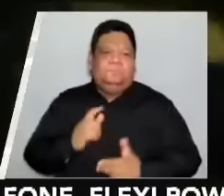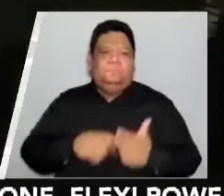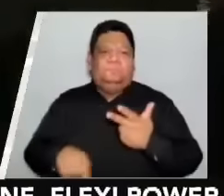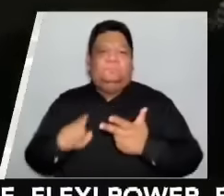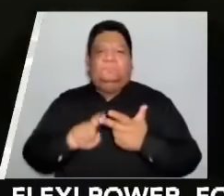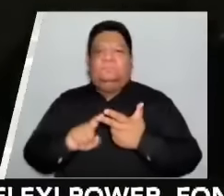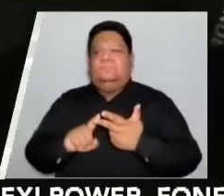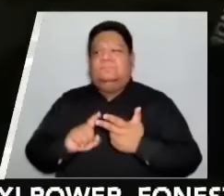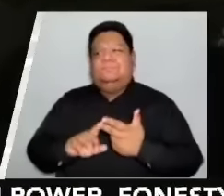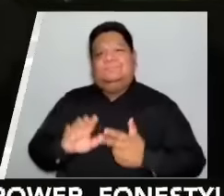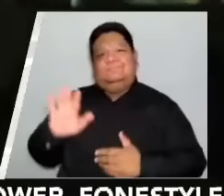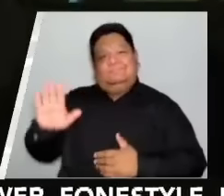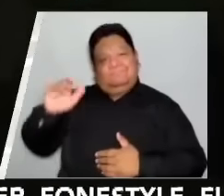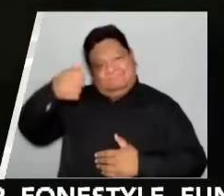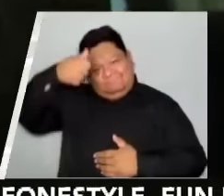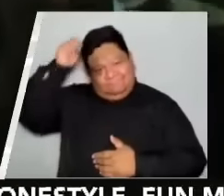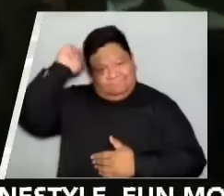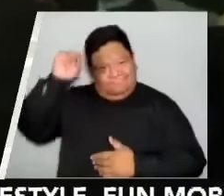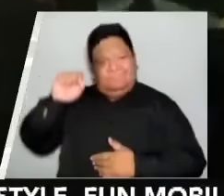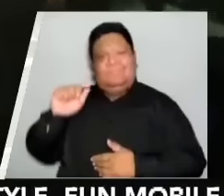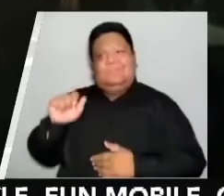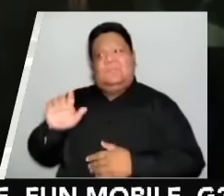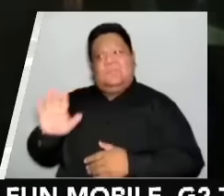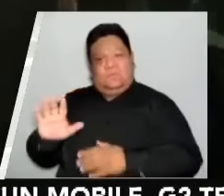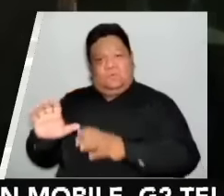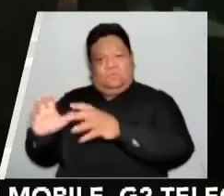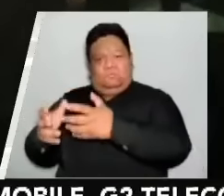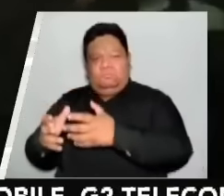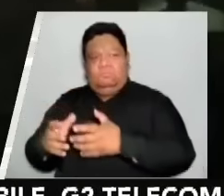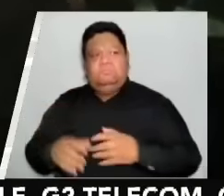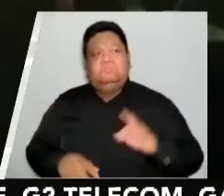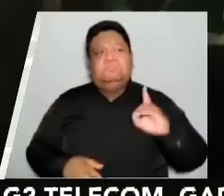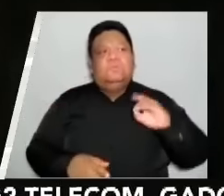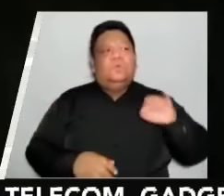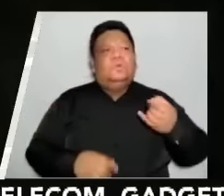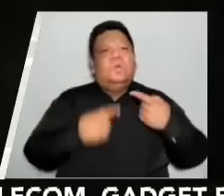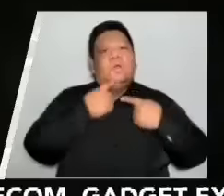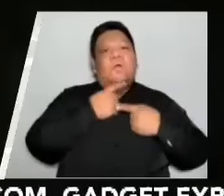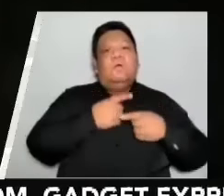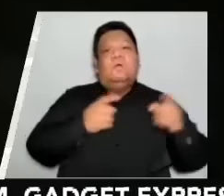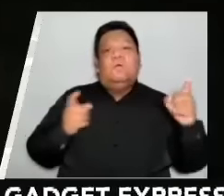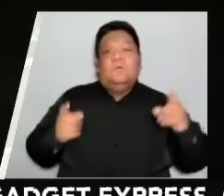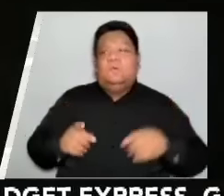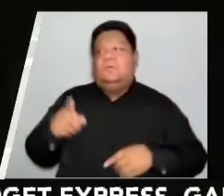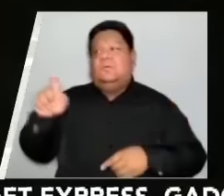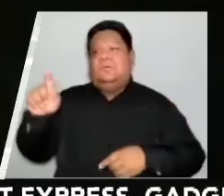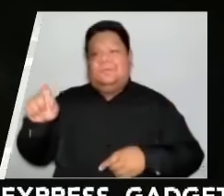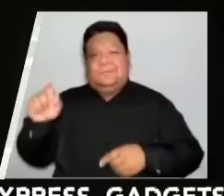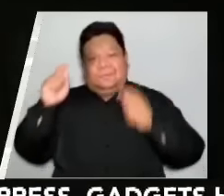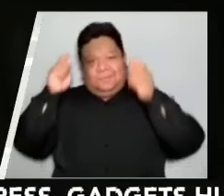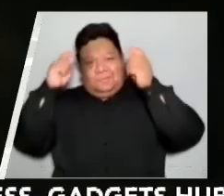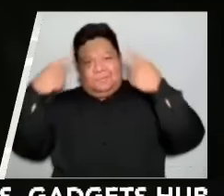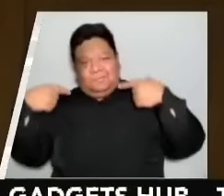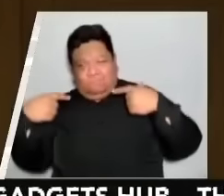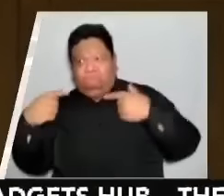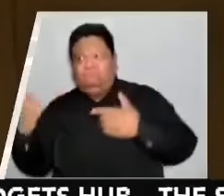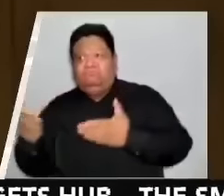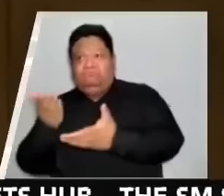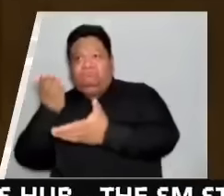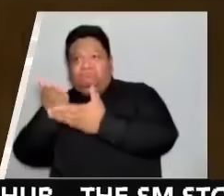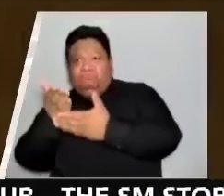tevez itinanggi ang anunsyo ng DOJ na ibinasura raw ng timor leste ang apila nila kra extradition request